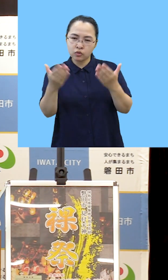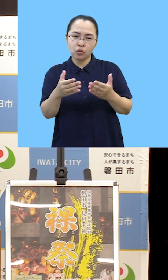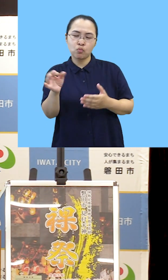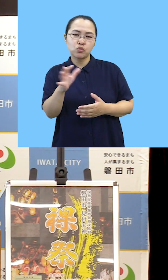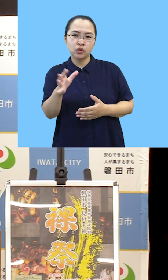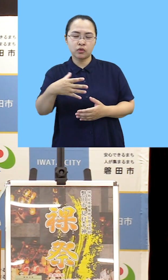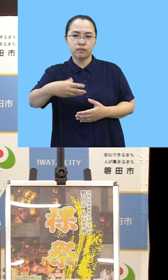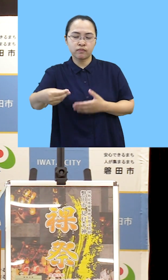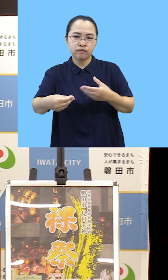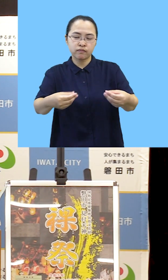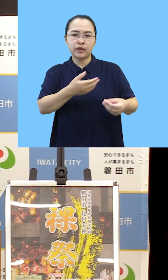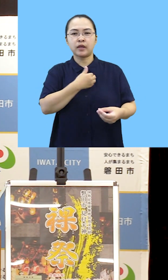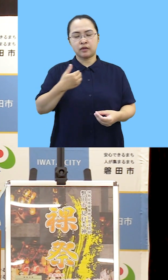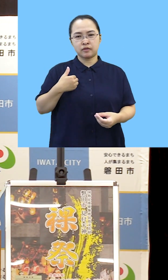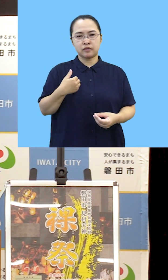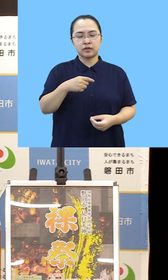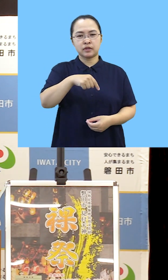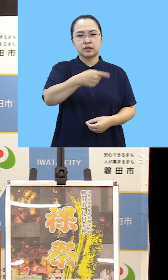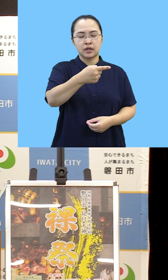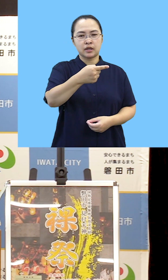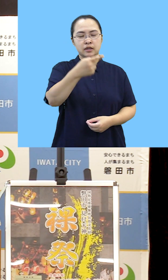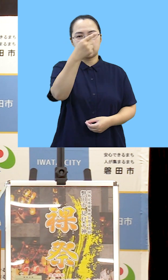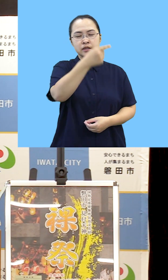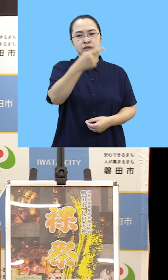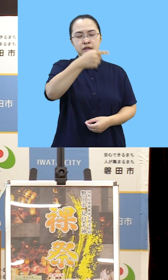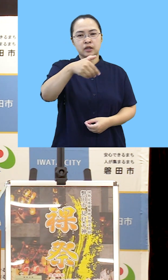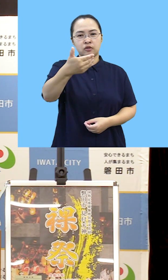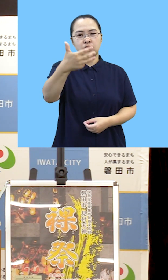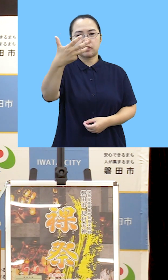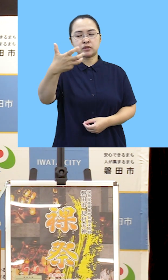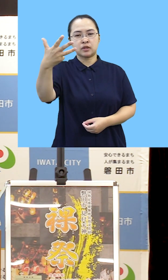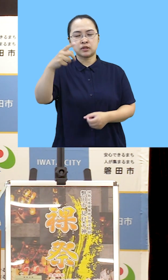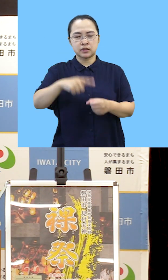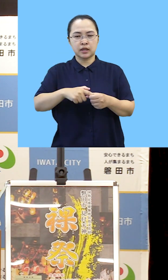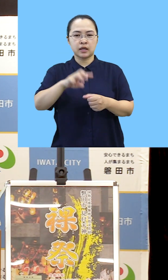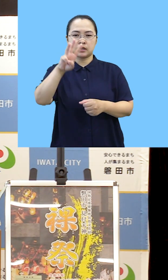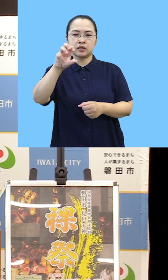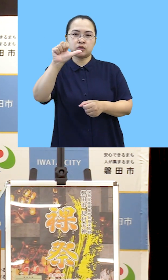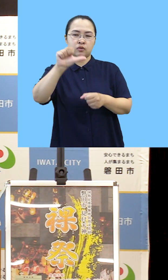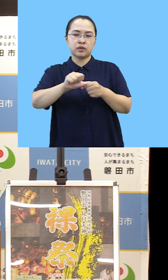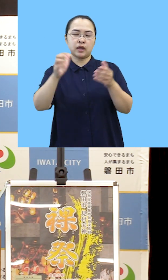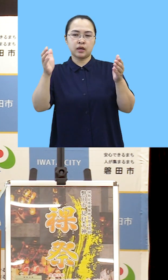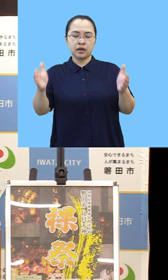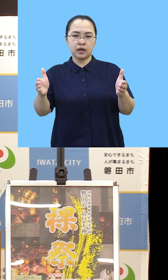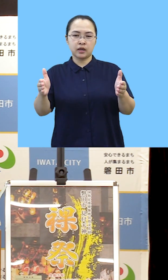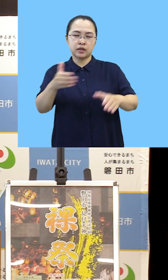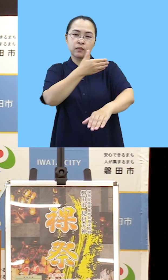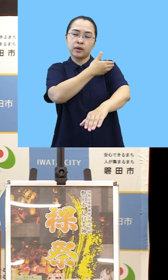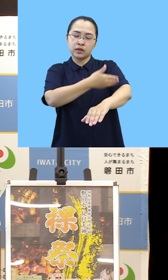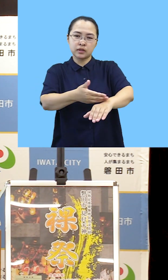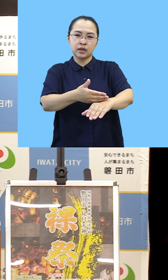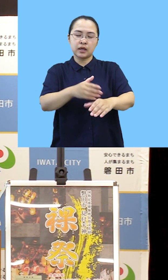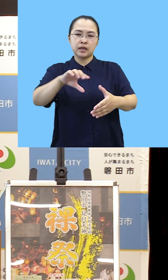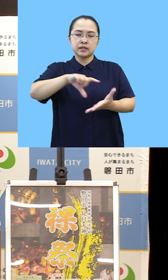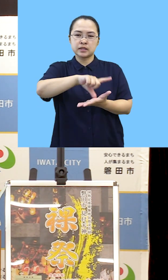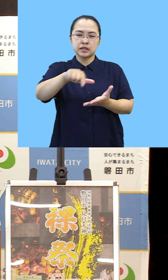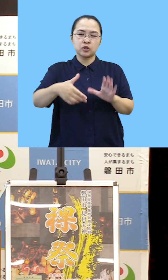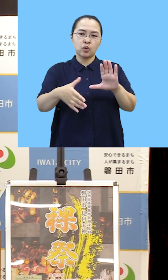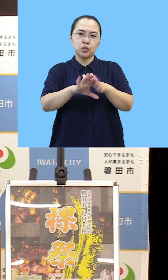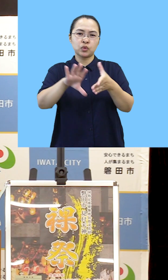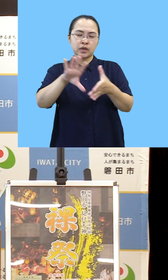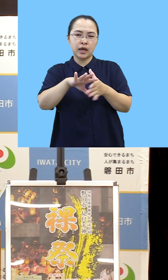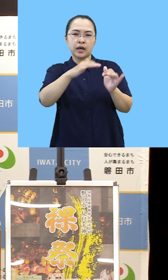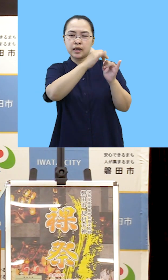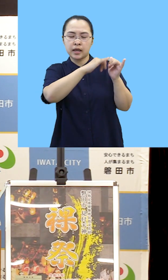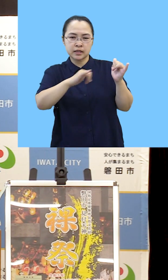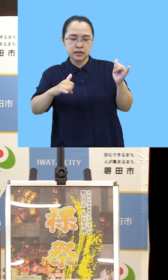して、1988年から35年にわたって地域の歴史だとか文化について掘り起こしをずっと